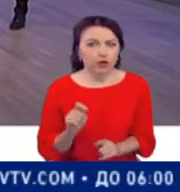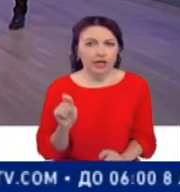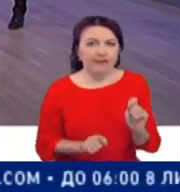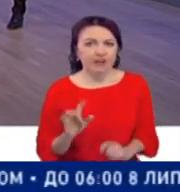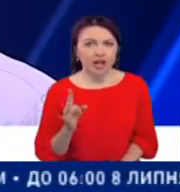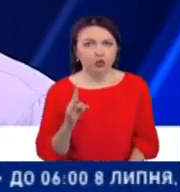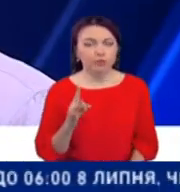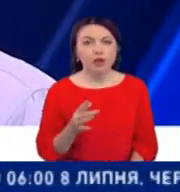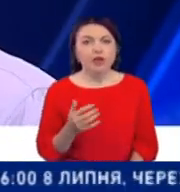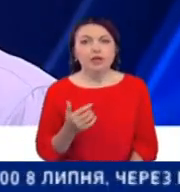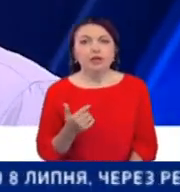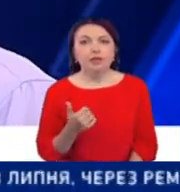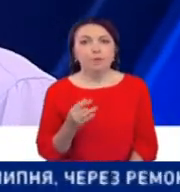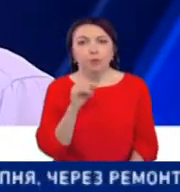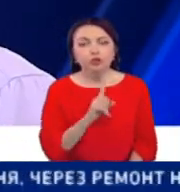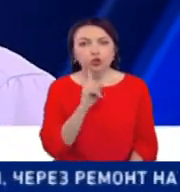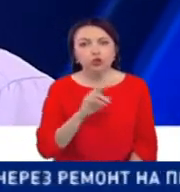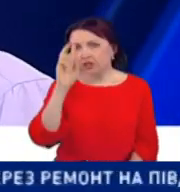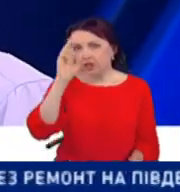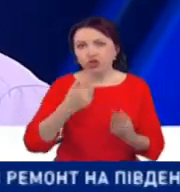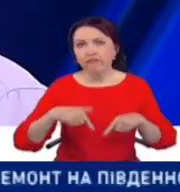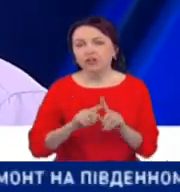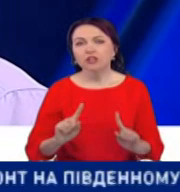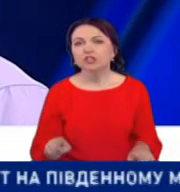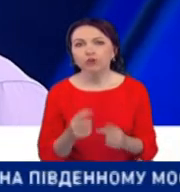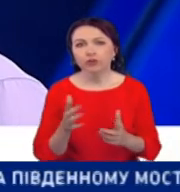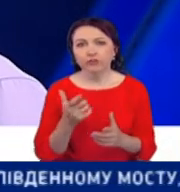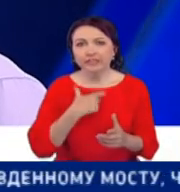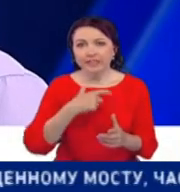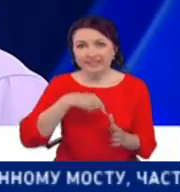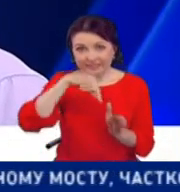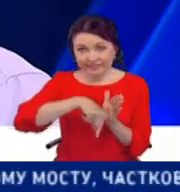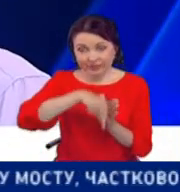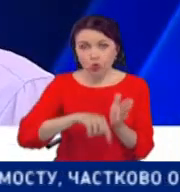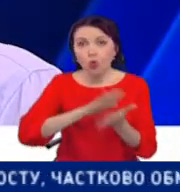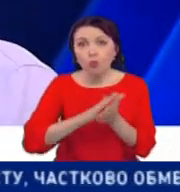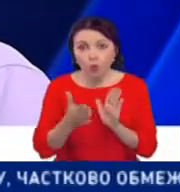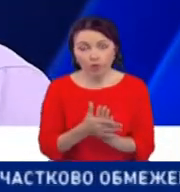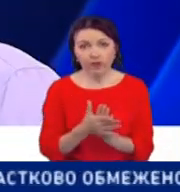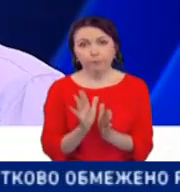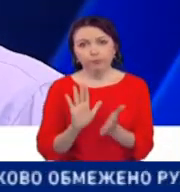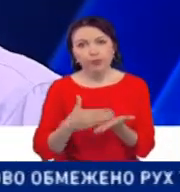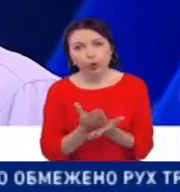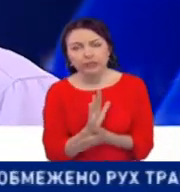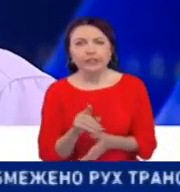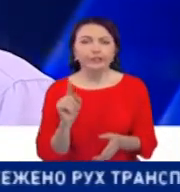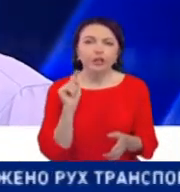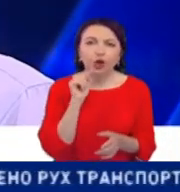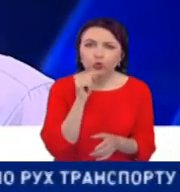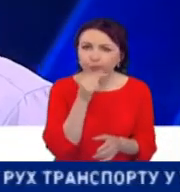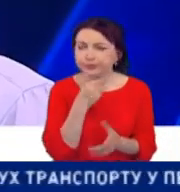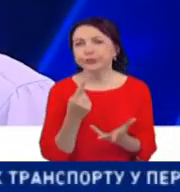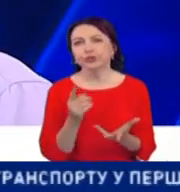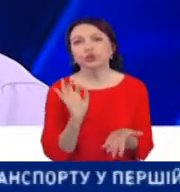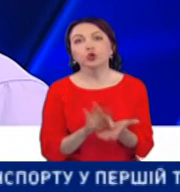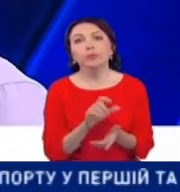Але ж поки ще... Держава не створила всередині себе умови, які би повинні там політичні, економічні, для